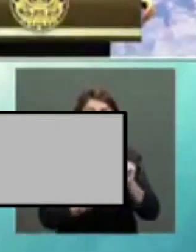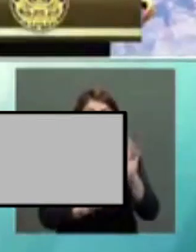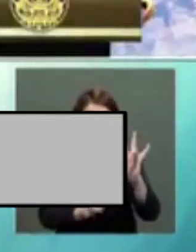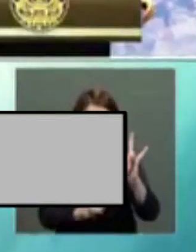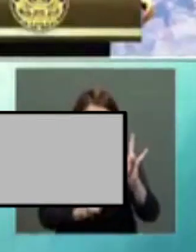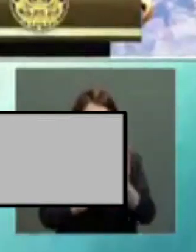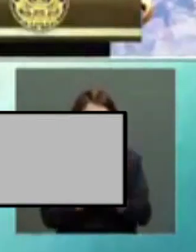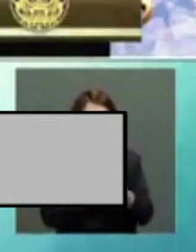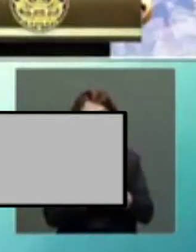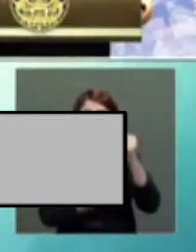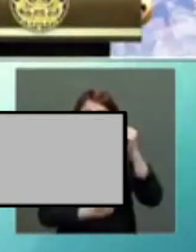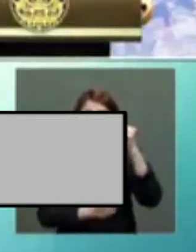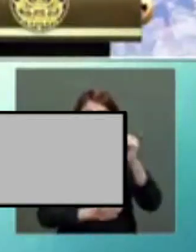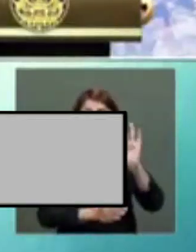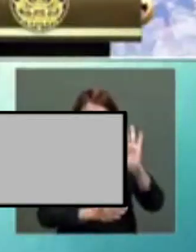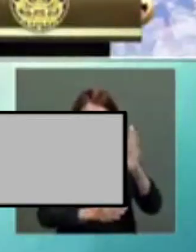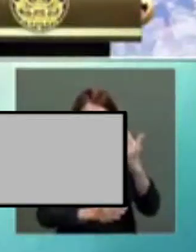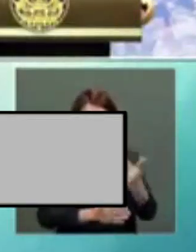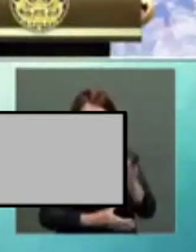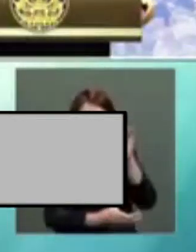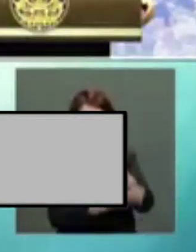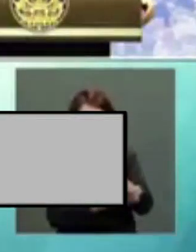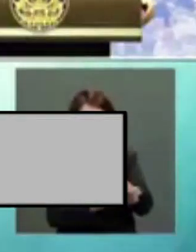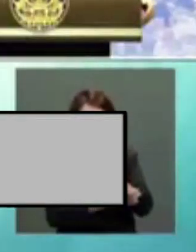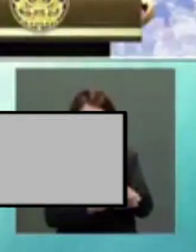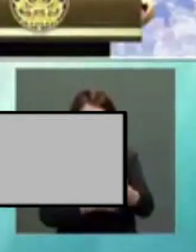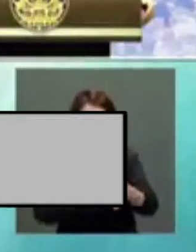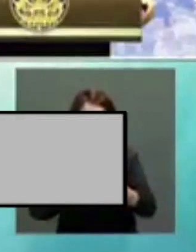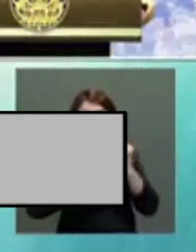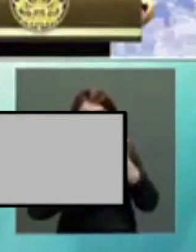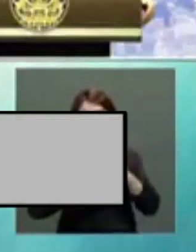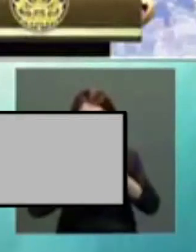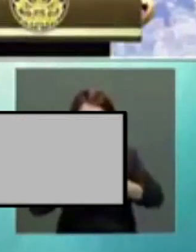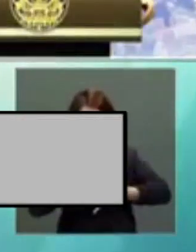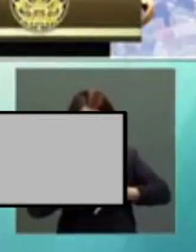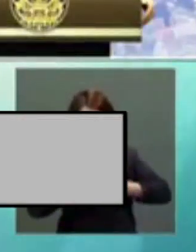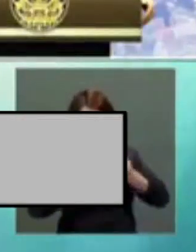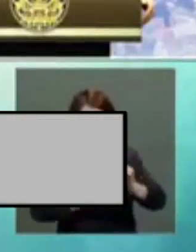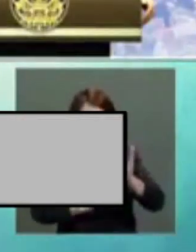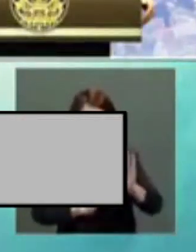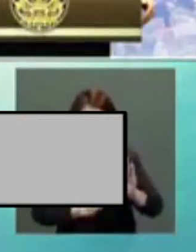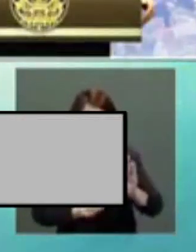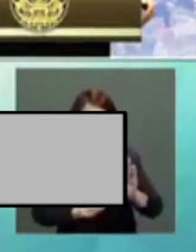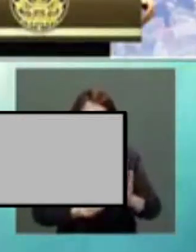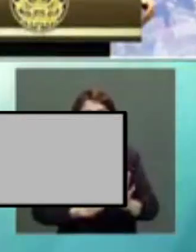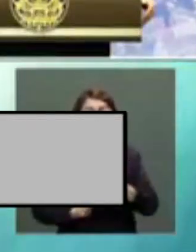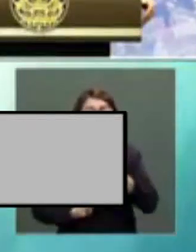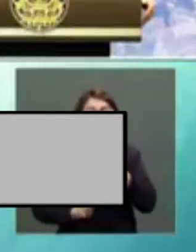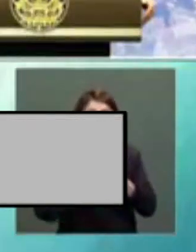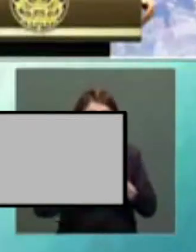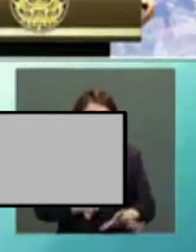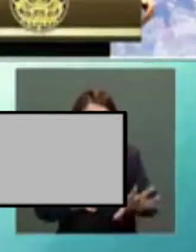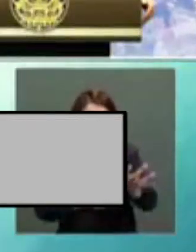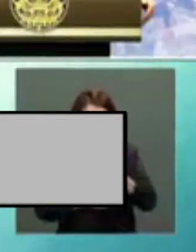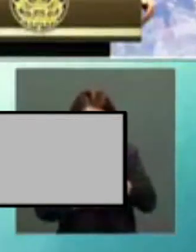เกิดขึ้นนี้ถ้าพูดถึงว่าอยู่ในช่วงของระยะฟักตัวก็อยู่ประมาณสัก1สัปดาห์เป็นแนวโน้มที่ดีนะ